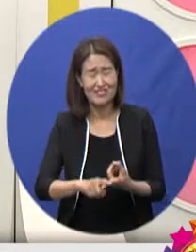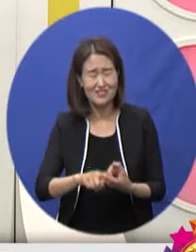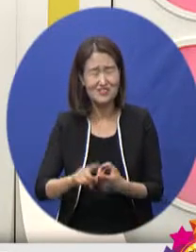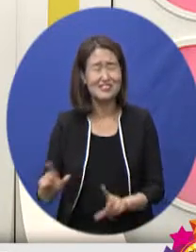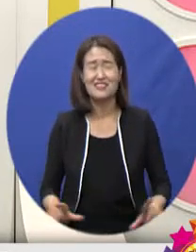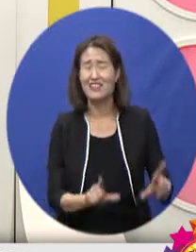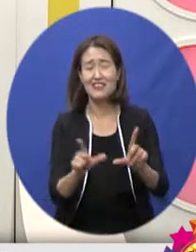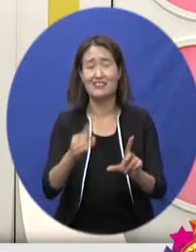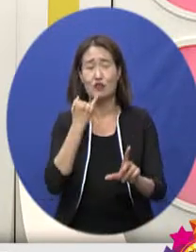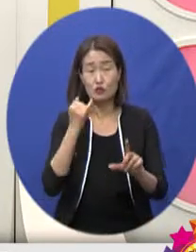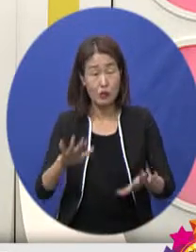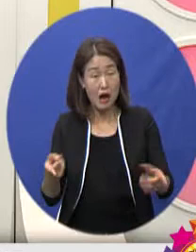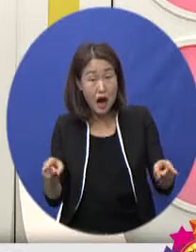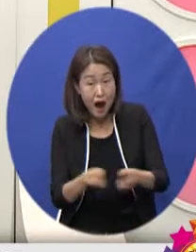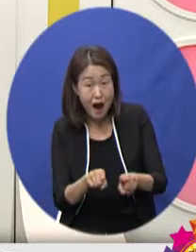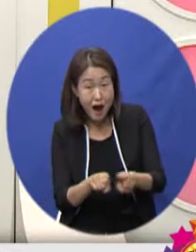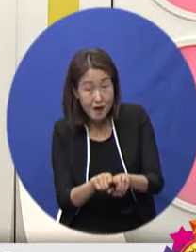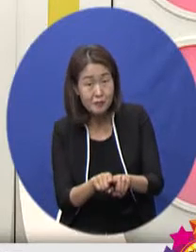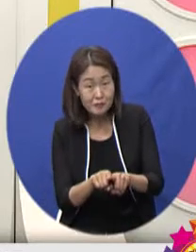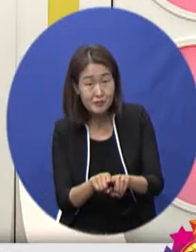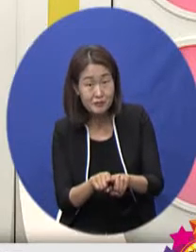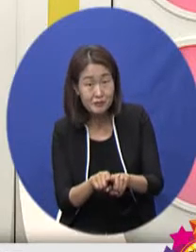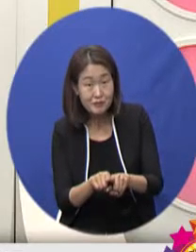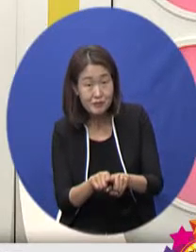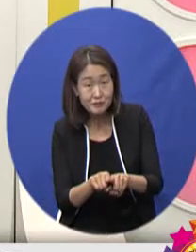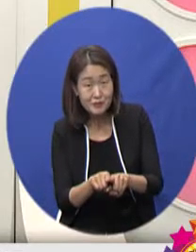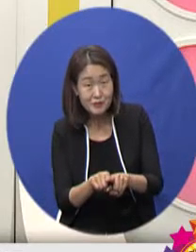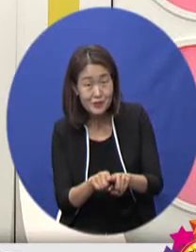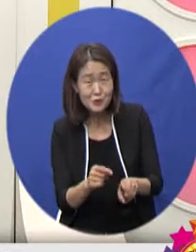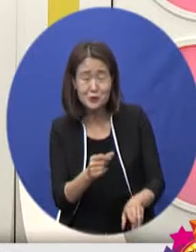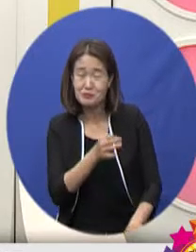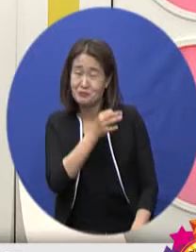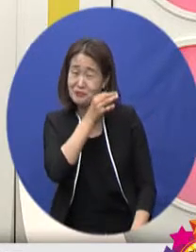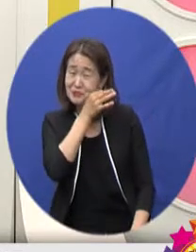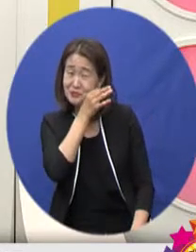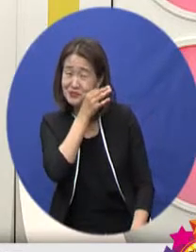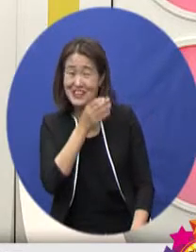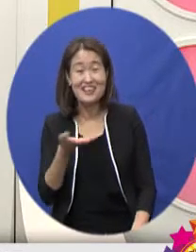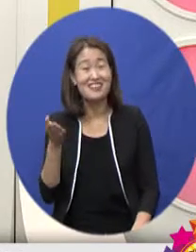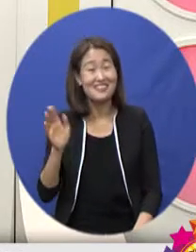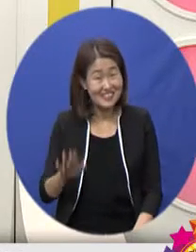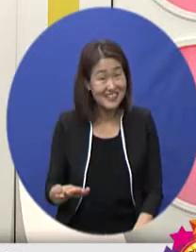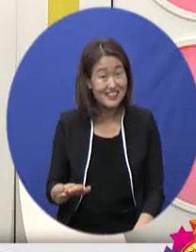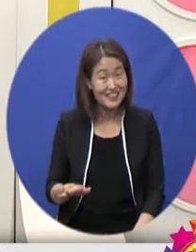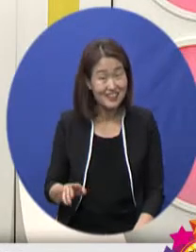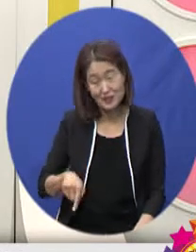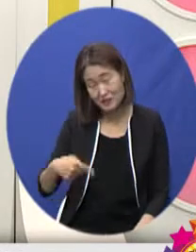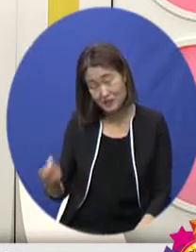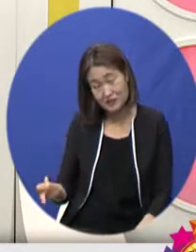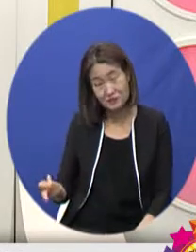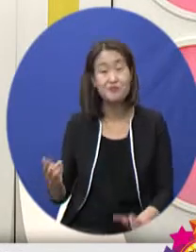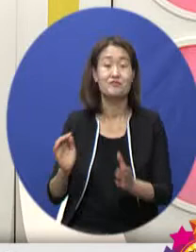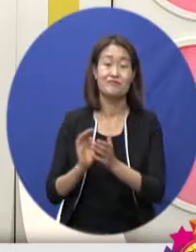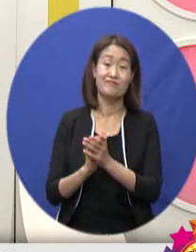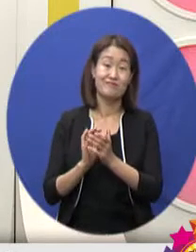오늘 또 같이 계시다고 하니까 네. 살짝 부끄럽긴 하겠지만 그냥 그 옆에